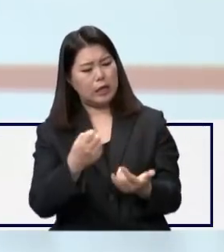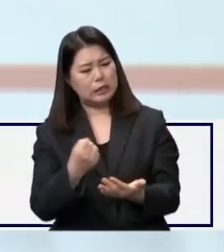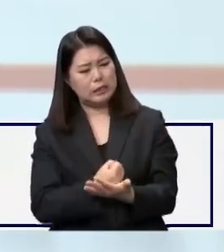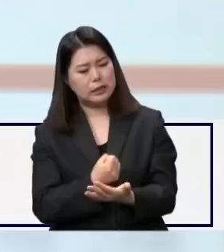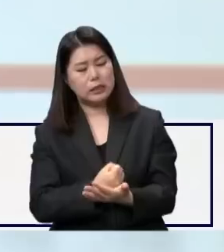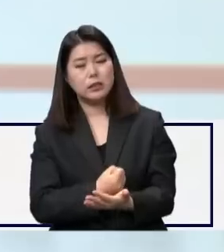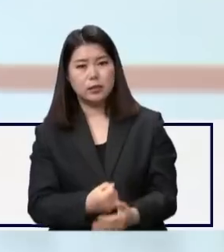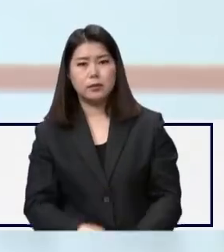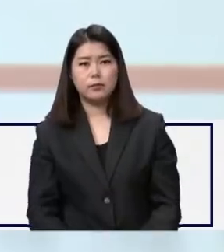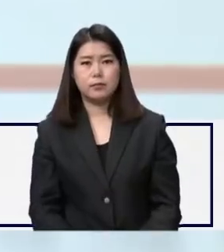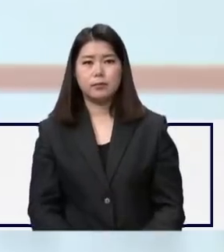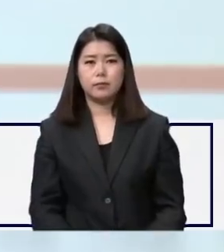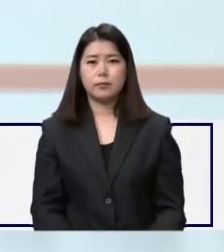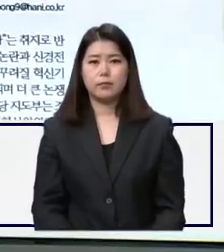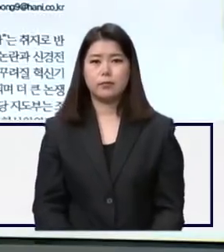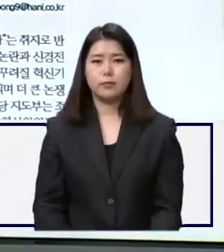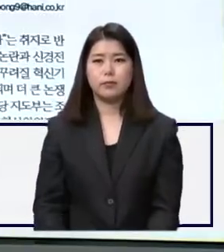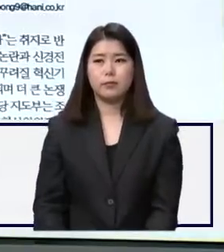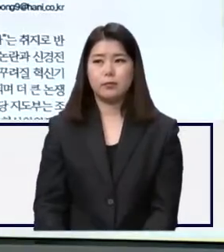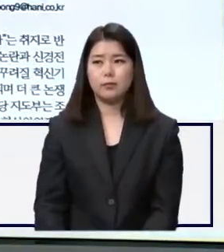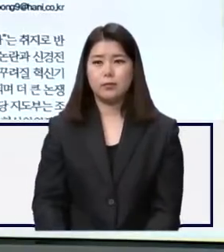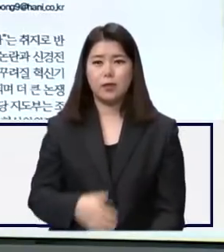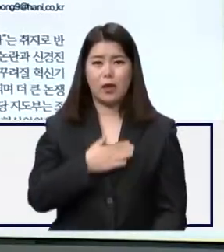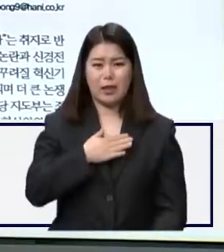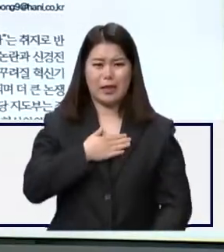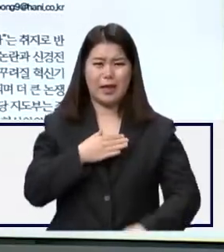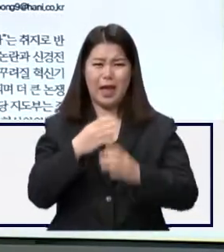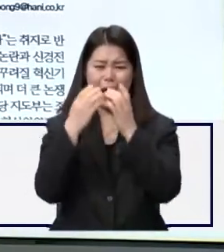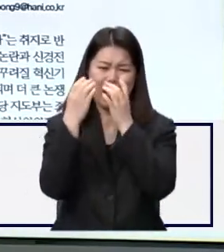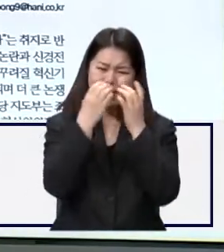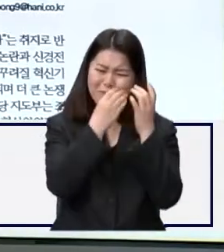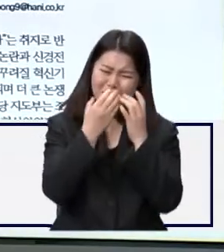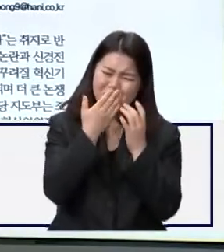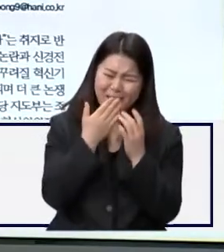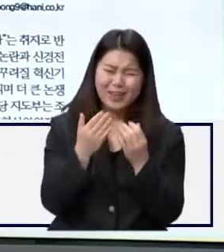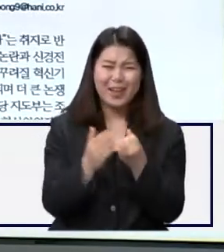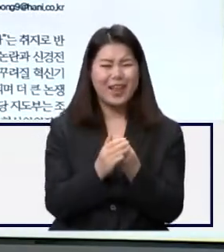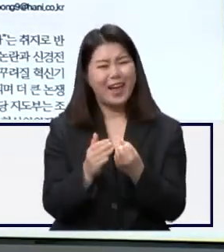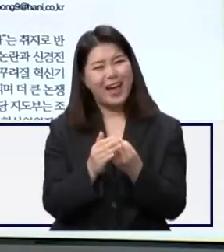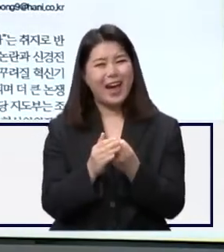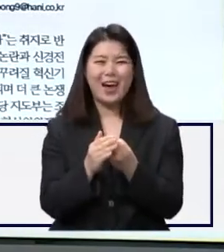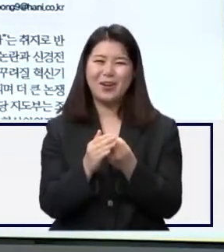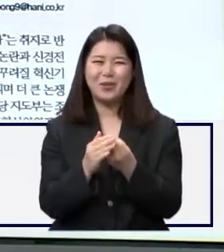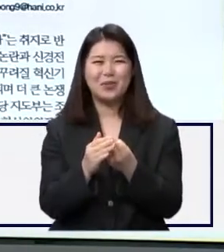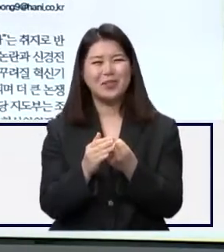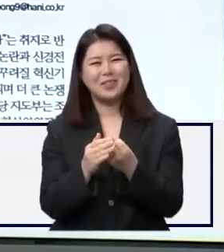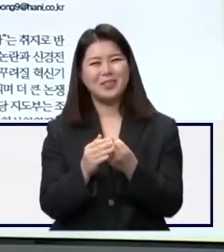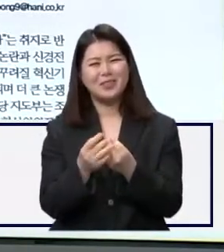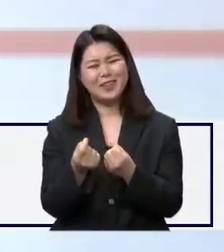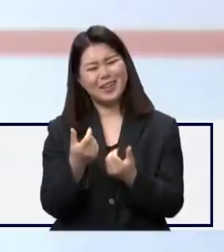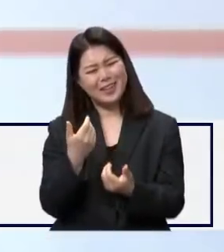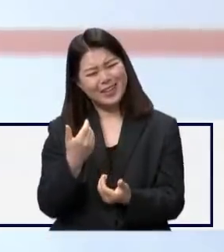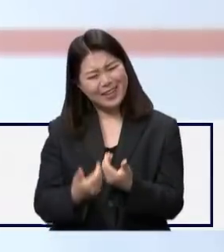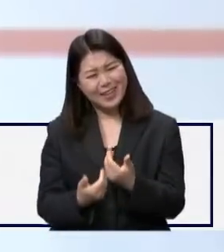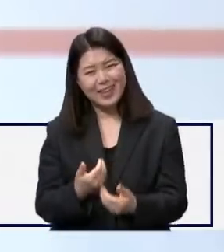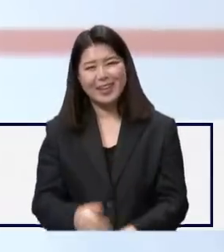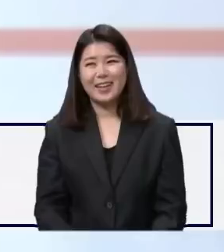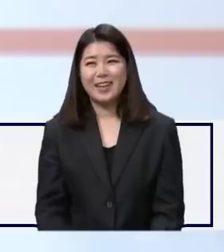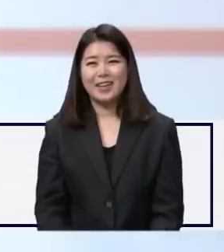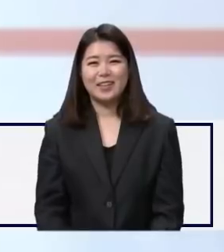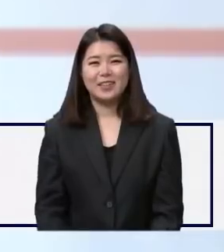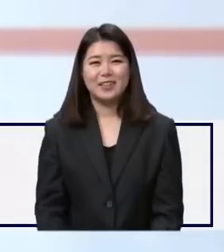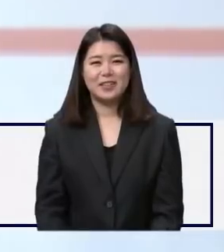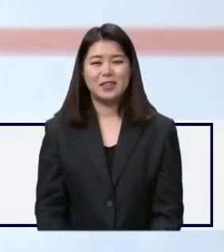좀 듭니다네 권준위원님 저는 수박 먹은 거 가지고 그렇게 할 순 없다고 생각하고요 거기에 수박이 차려져 있으려고